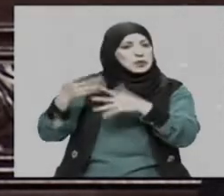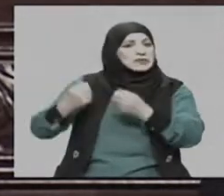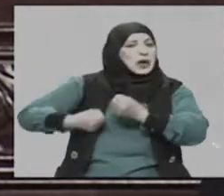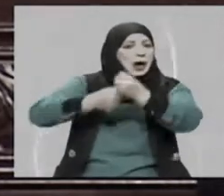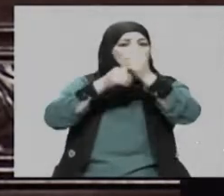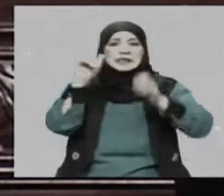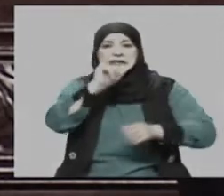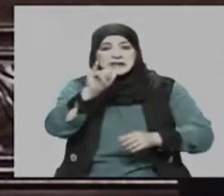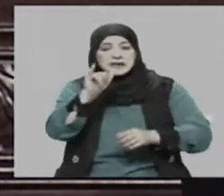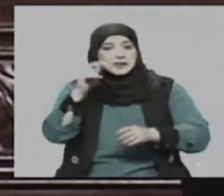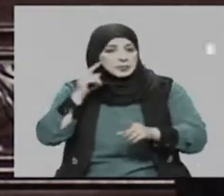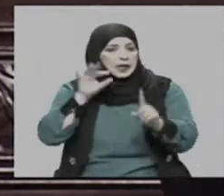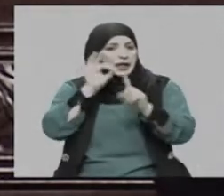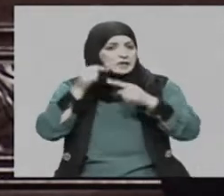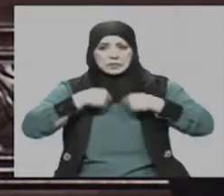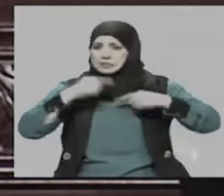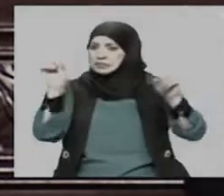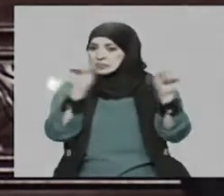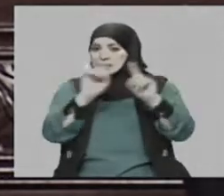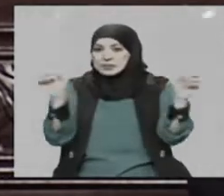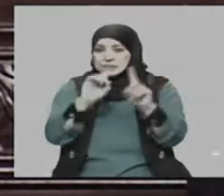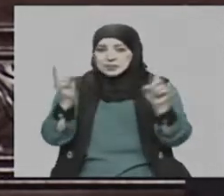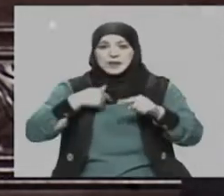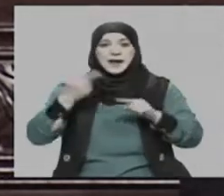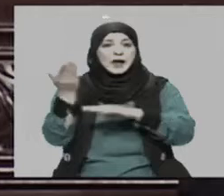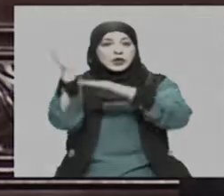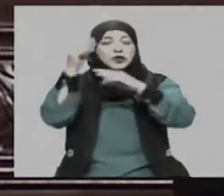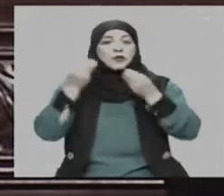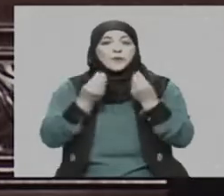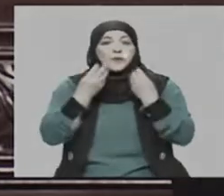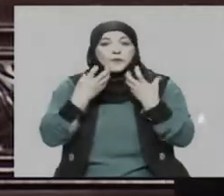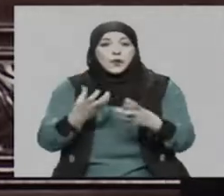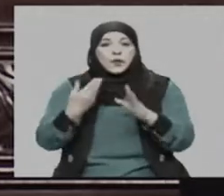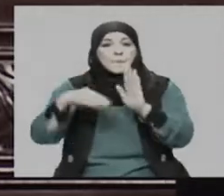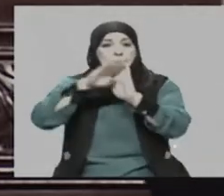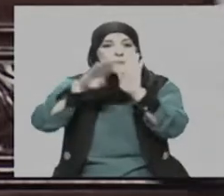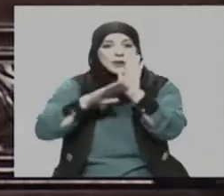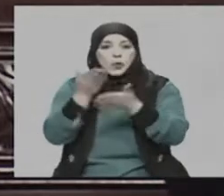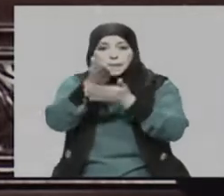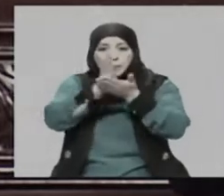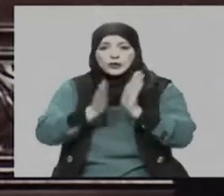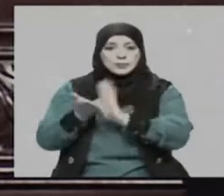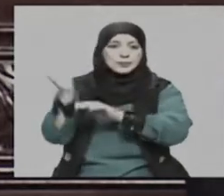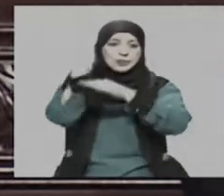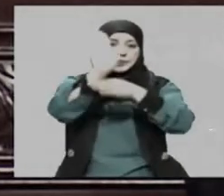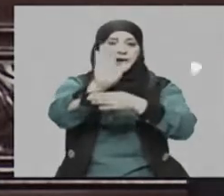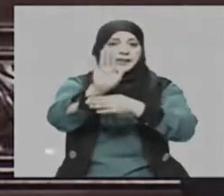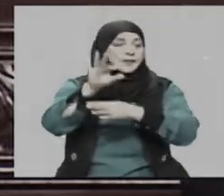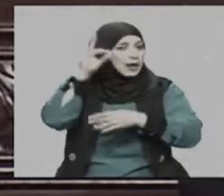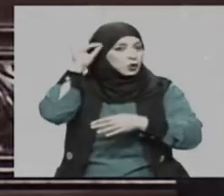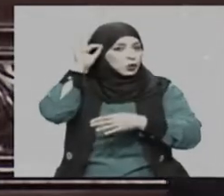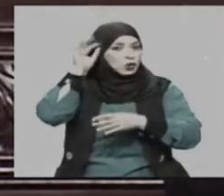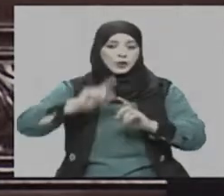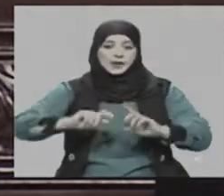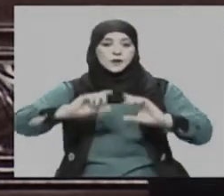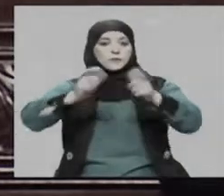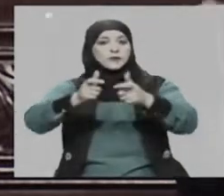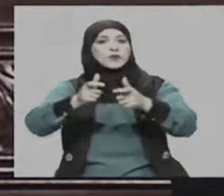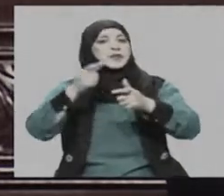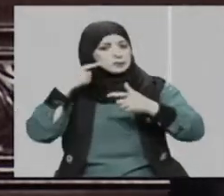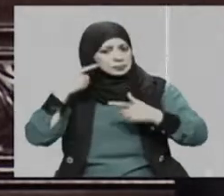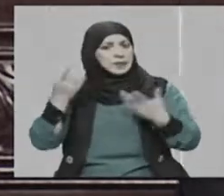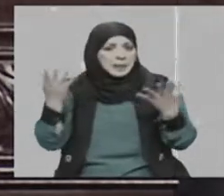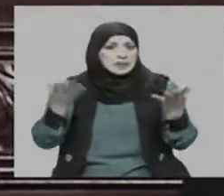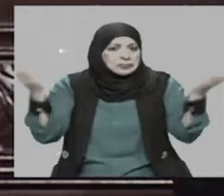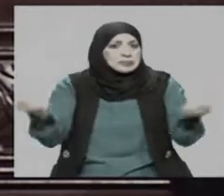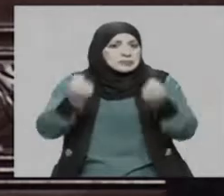هذا الهدف اللي انا عندي مشروع نحب نقدمه للتوانسة وهذيك فرصة يلزمني نقدم فيها المشروع وعملت حملة